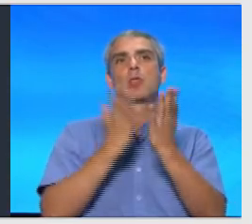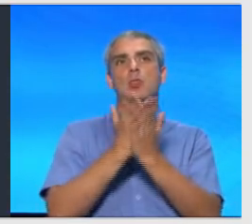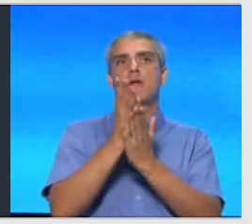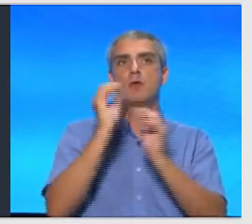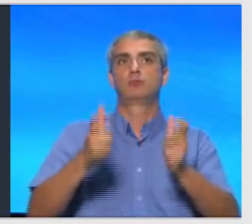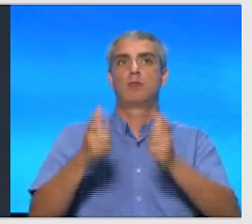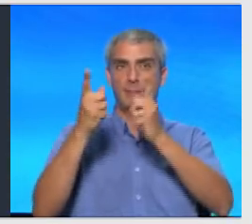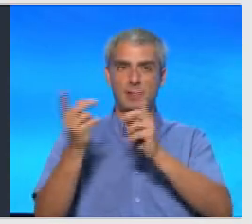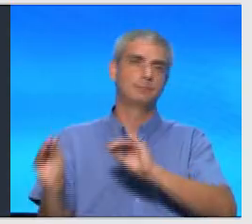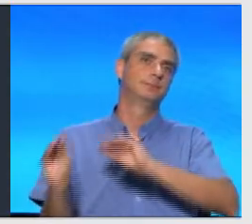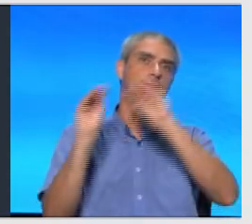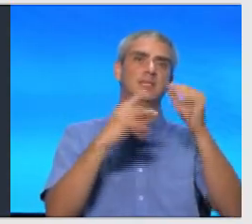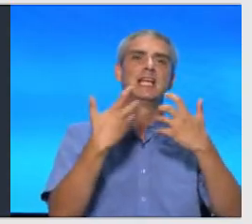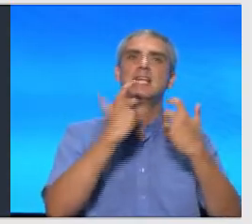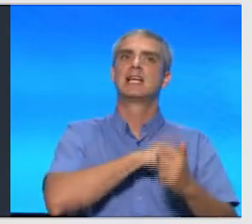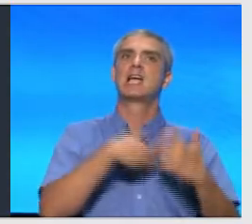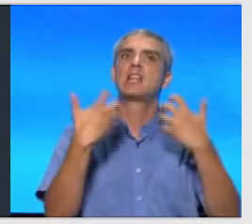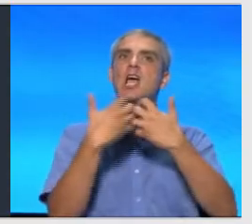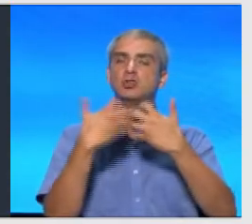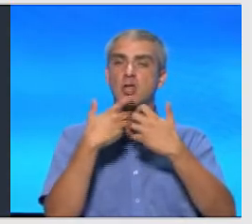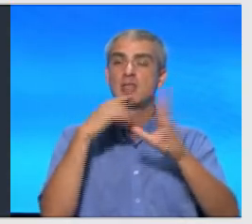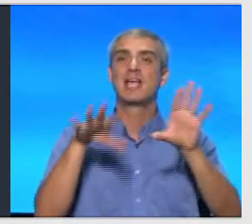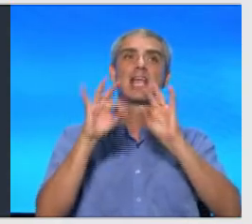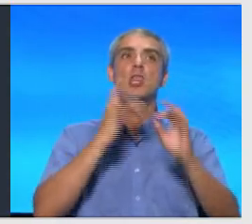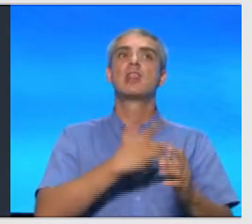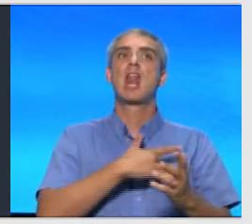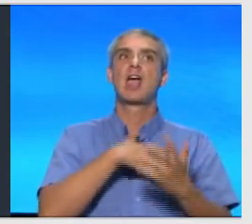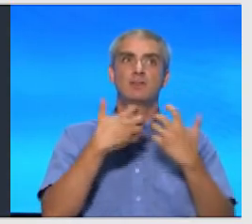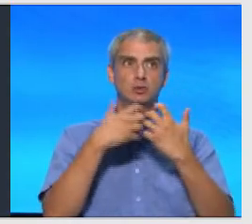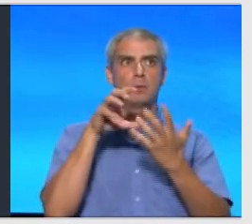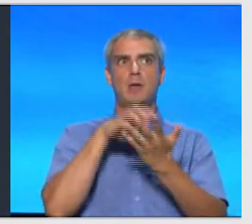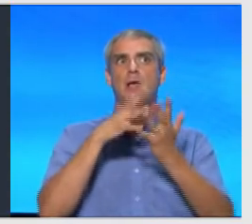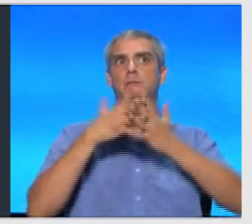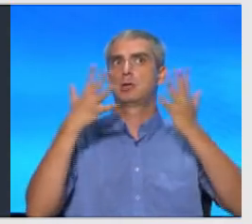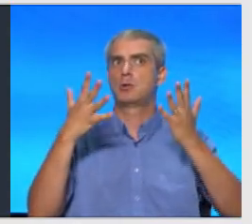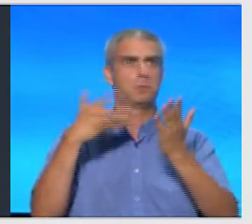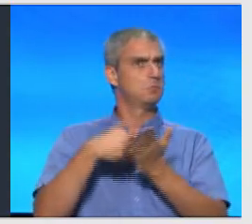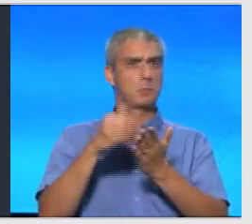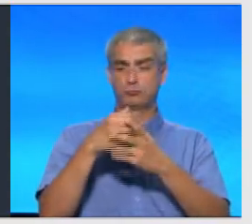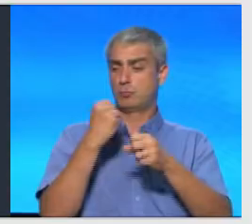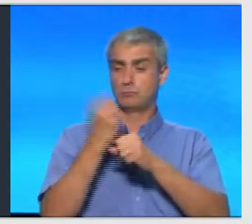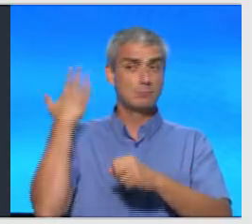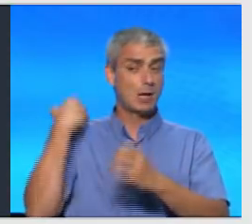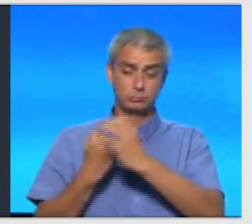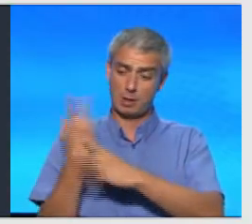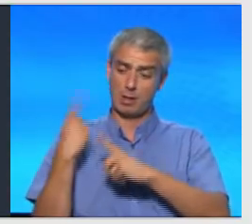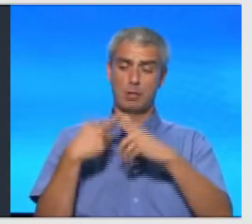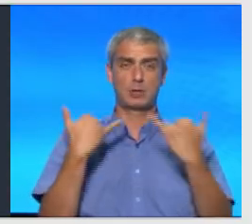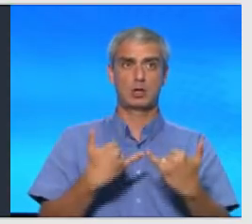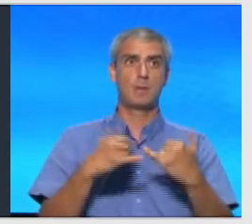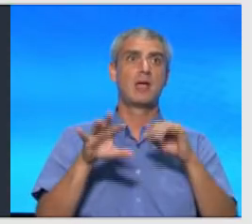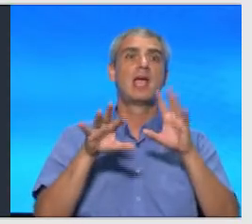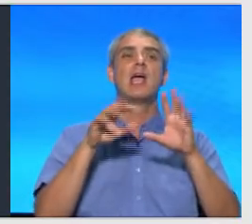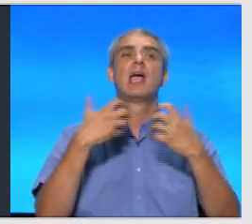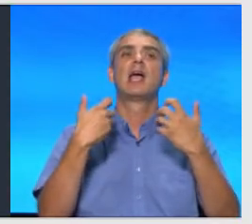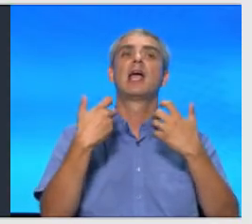למבנה. ועכשיו נהיה עם תגובת עיריית אשדוד. קניון לב אשדוד הוא מרכז קניות גדול שלא חדל מפעילות מיום היווסדו. קניון אשדוד ברובע